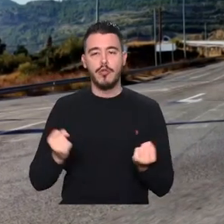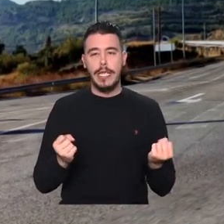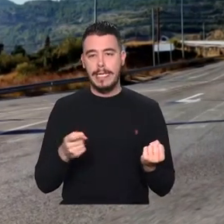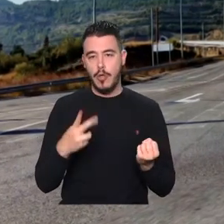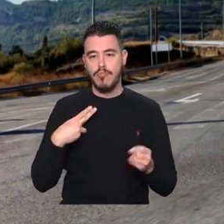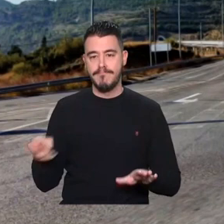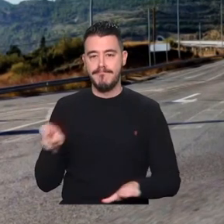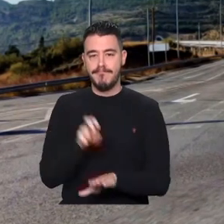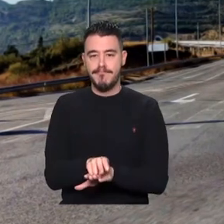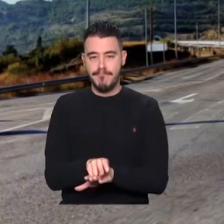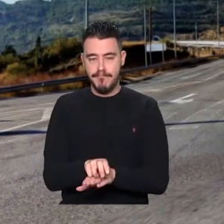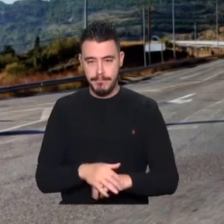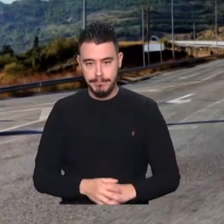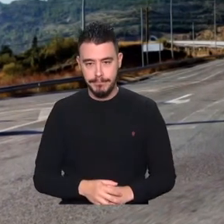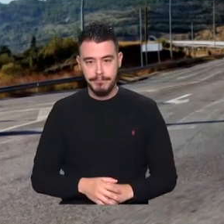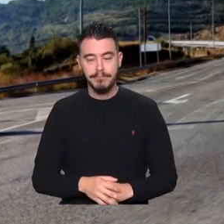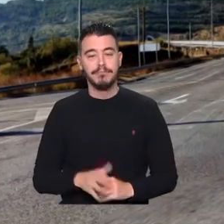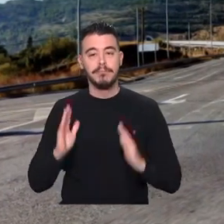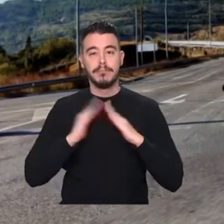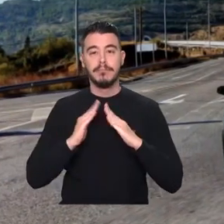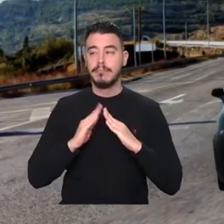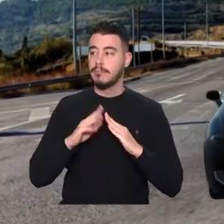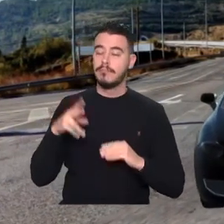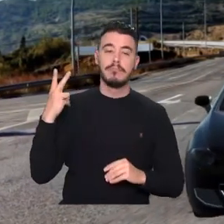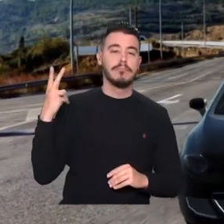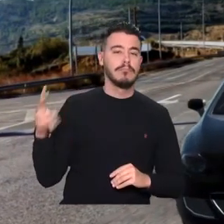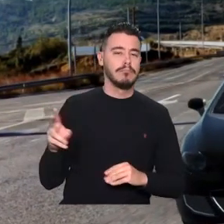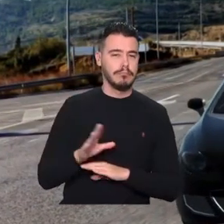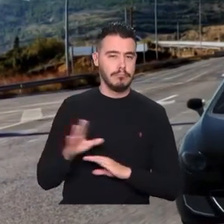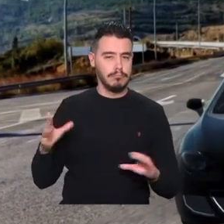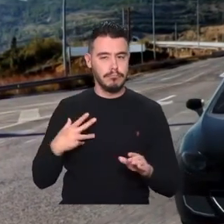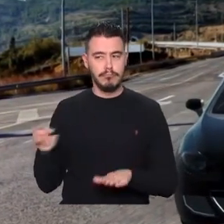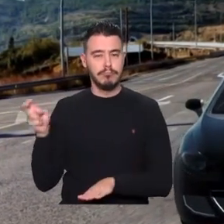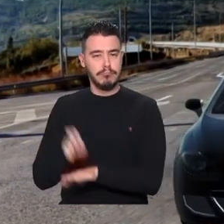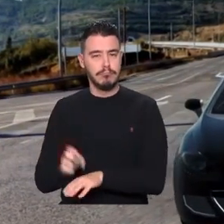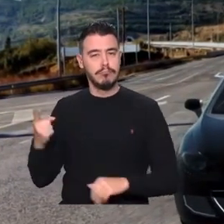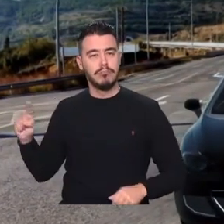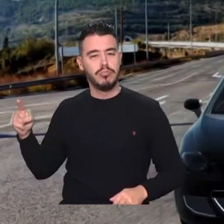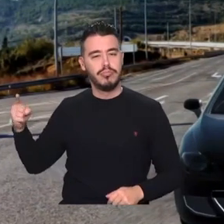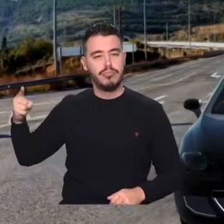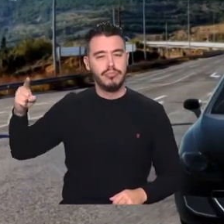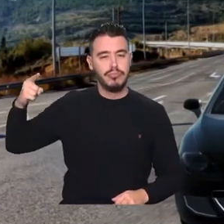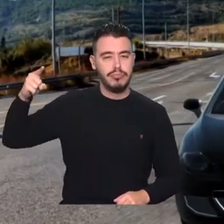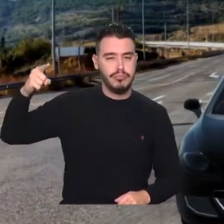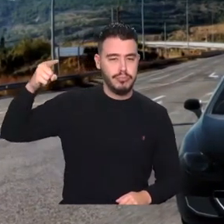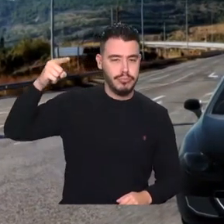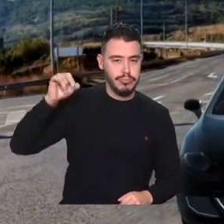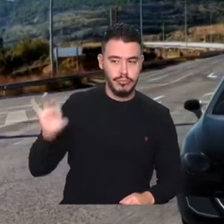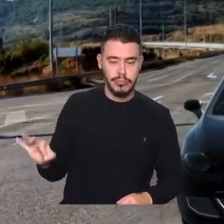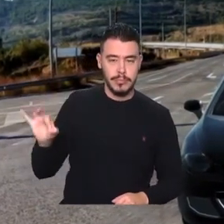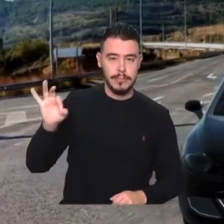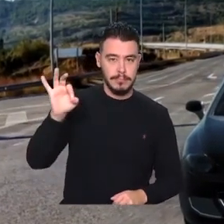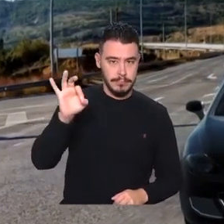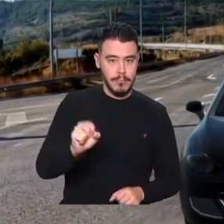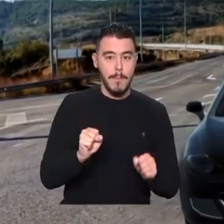μου, έφυγε από το σπίτι του στην Αργαλαστή, έκανε μια μεγαλούτσικη διαδρομή και έφτασε πολύ